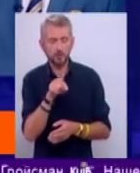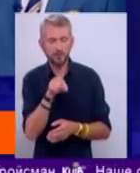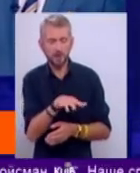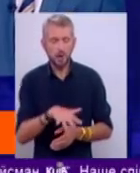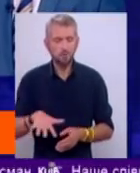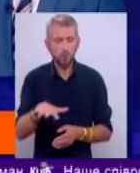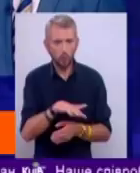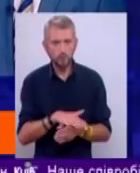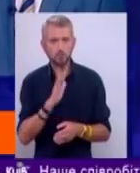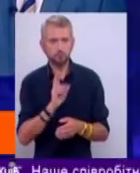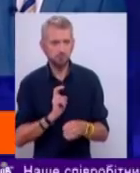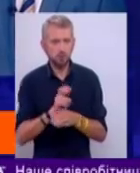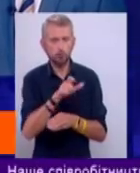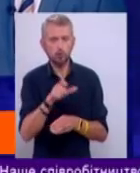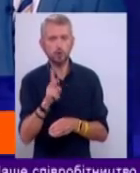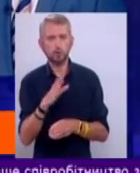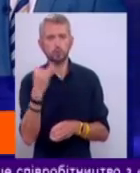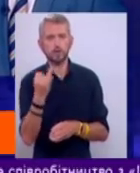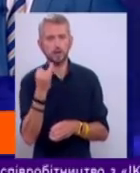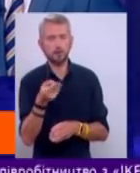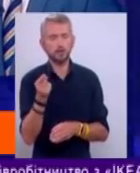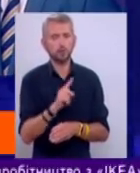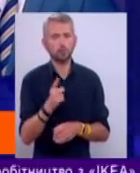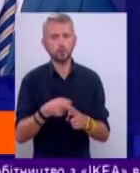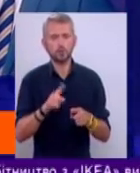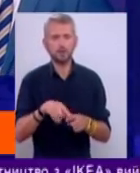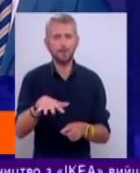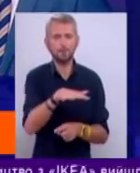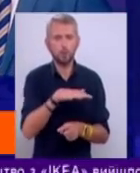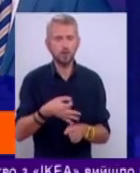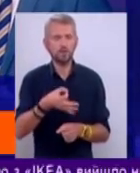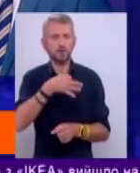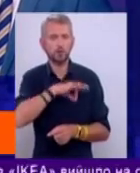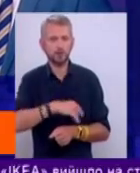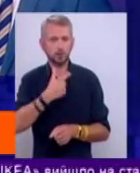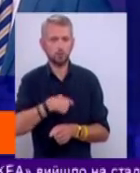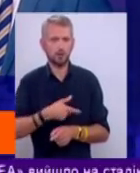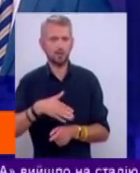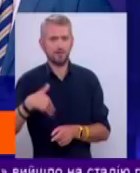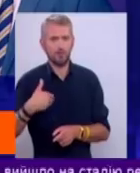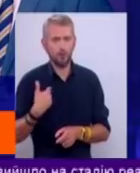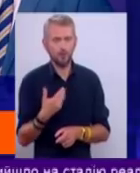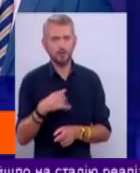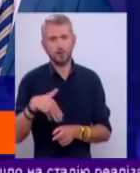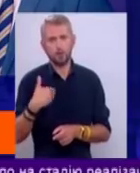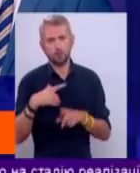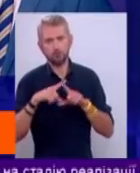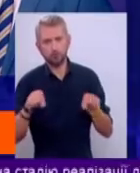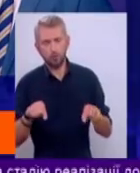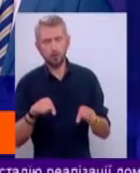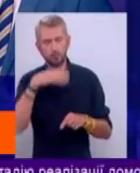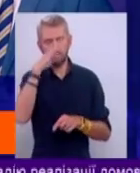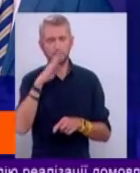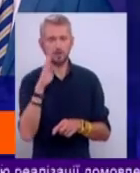простір прийдуть люди, які будуть зацікавлені в тому, щоб цей простір використати собі на користь і на користь школі,